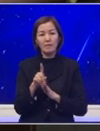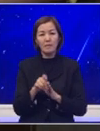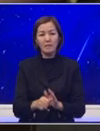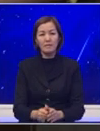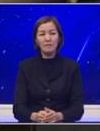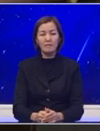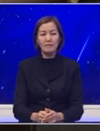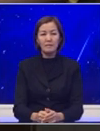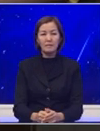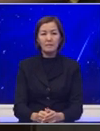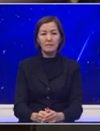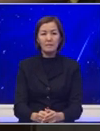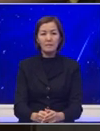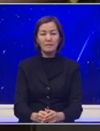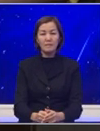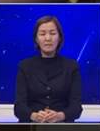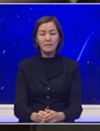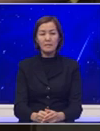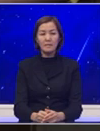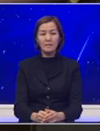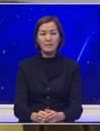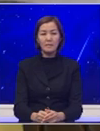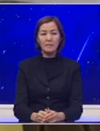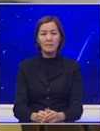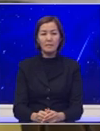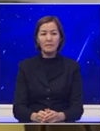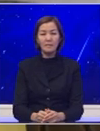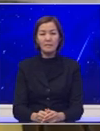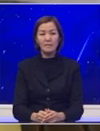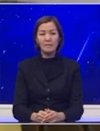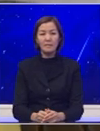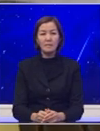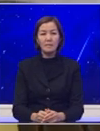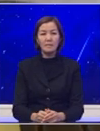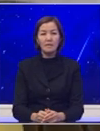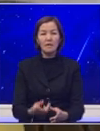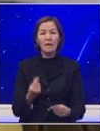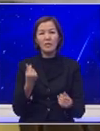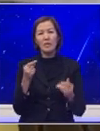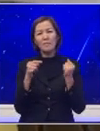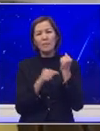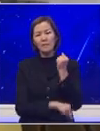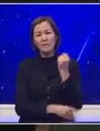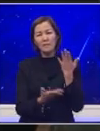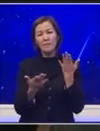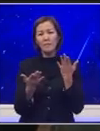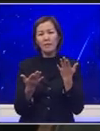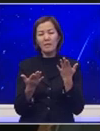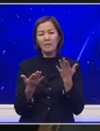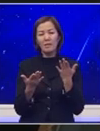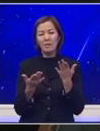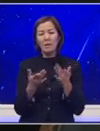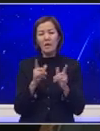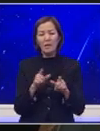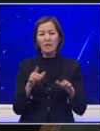элементарно переночевать негде, покушать негде, помыться негде. Дәніккеннен құныққан жаман. Өзгенің қайғысынан пайда табатындар